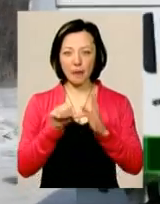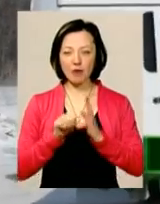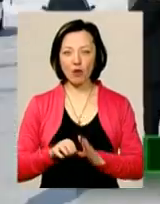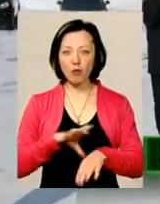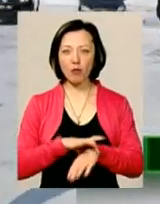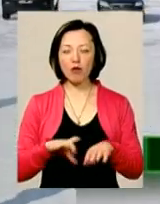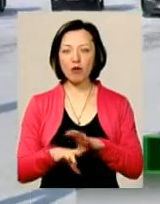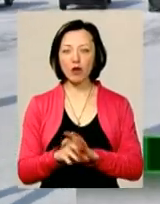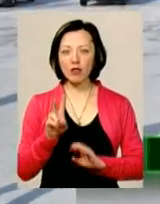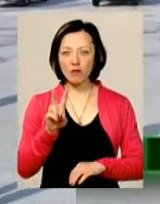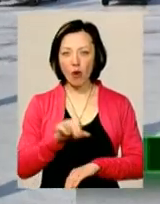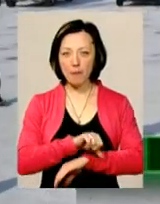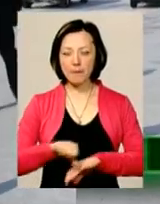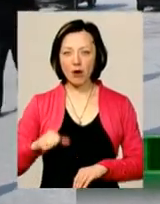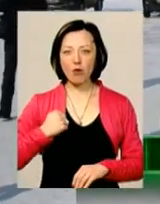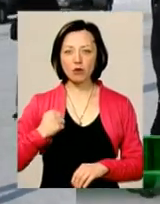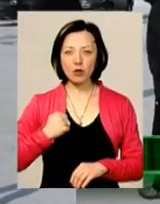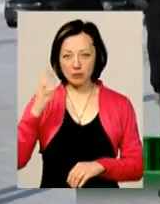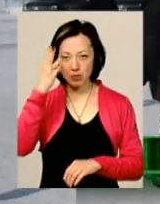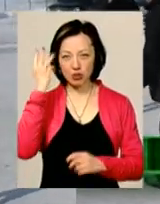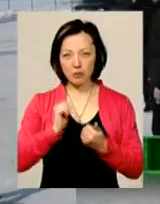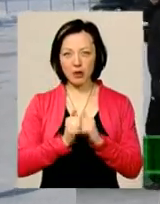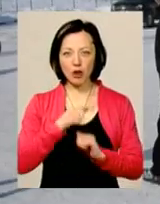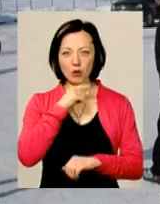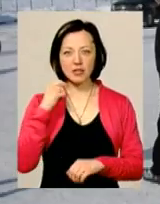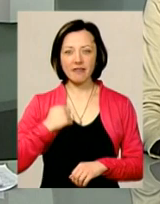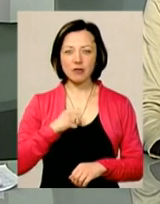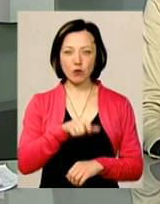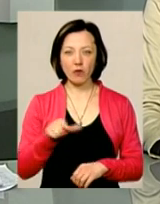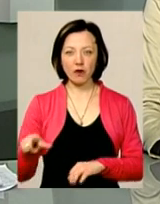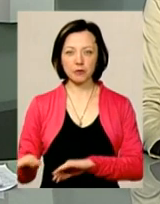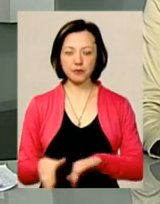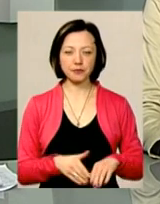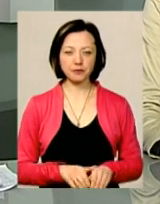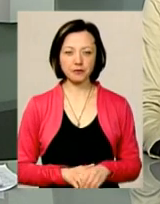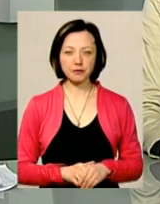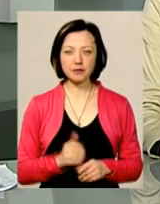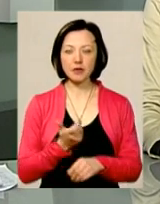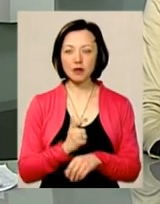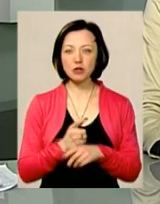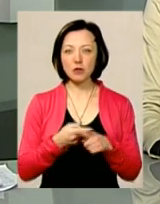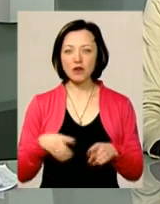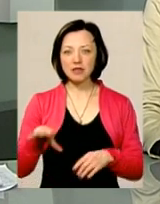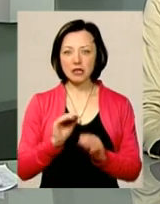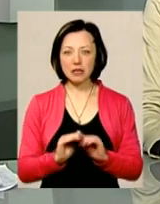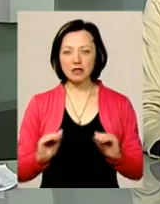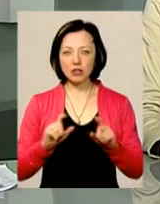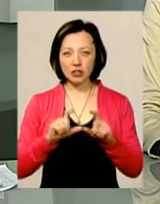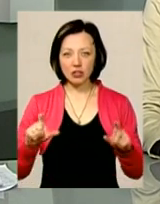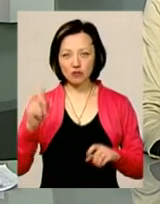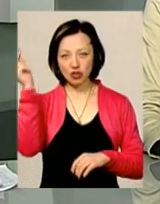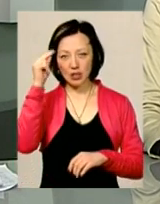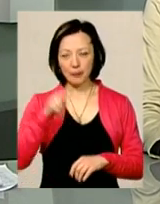двох прикордонників з Хмельниччини обміняли на російських військових. Більше половини усіх дитсадків, шкіл і